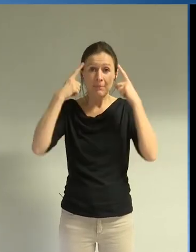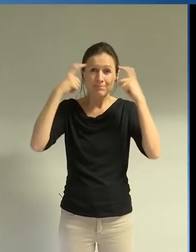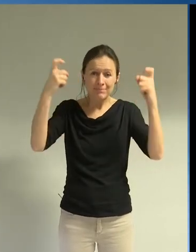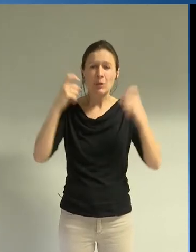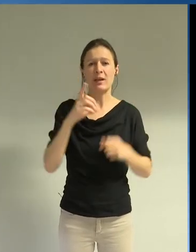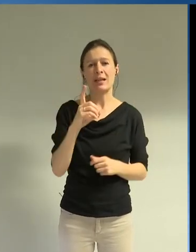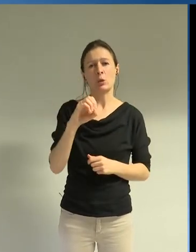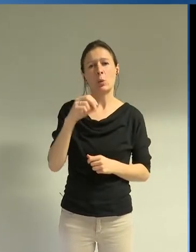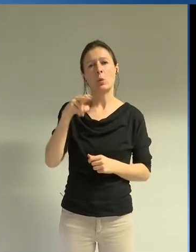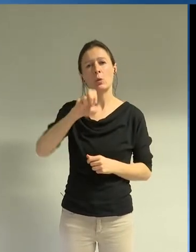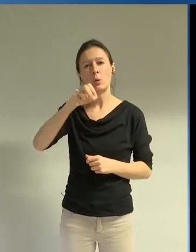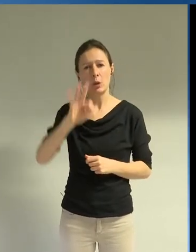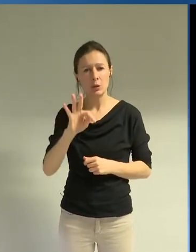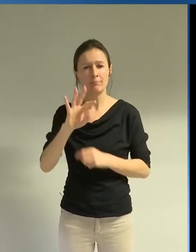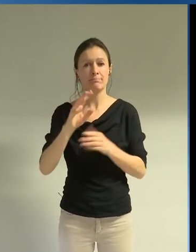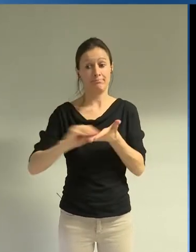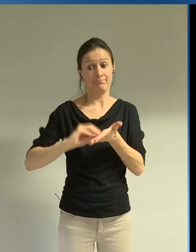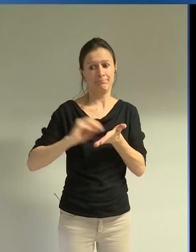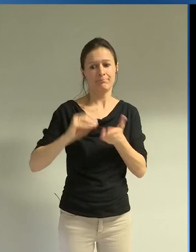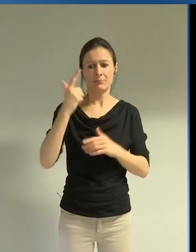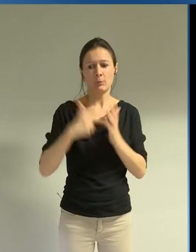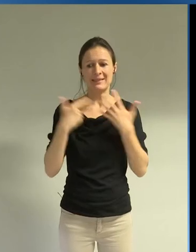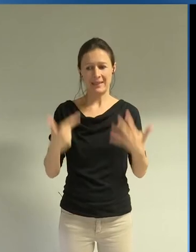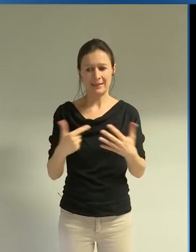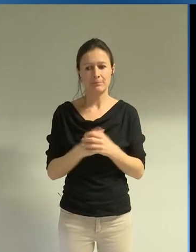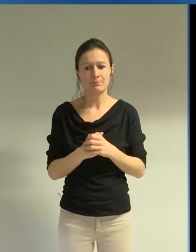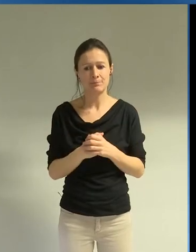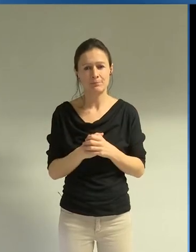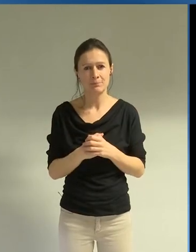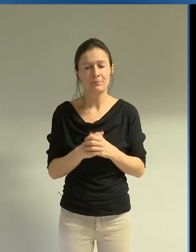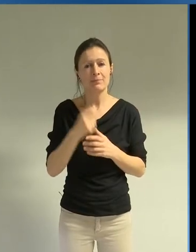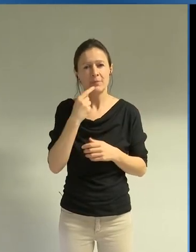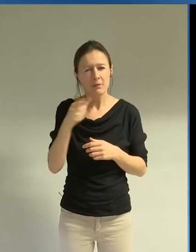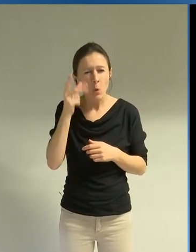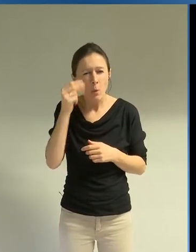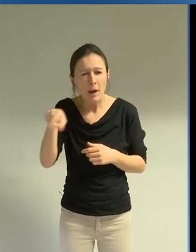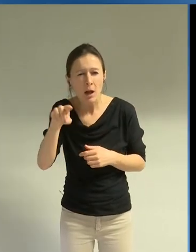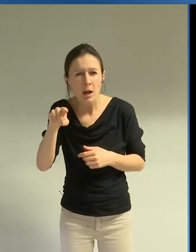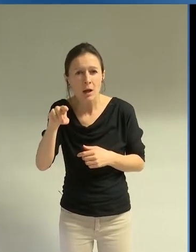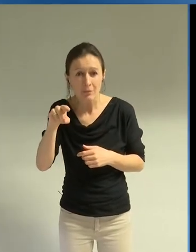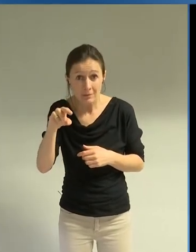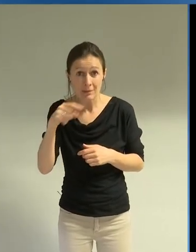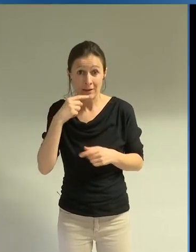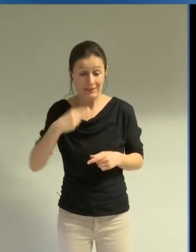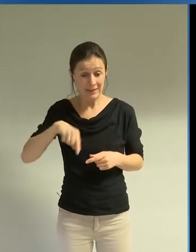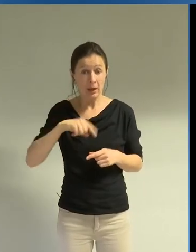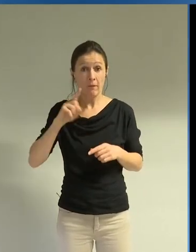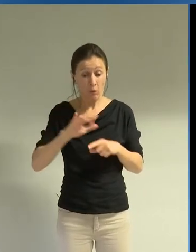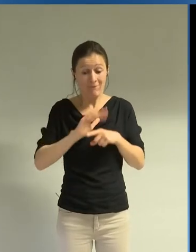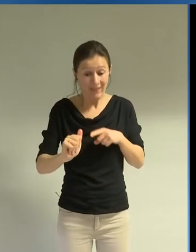de demain en sept principes donc on comprendra il ne s'agit pas tant de faire mais de faire à temps